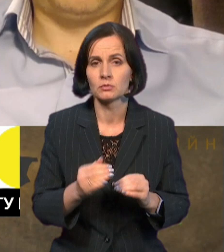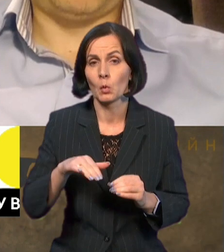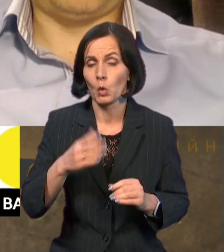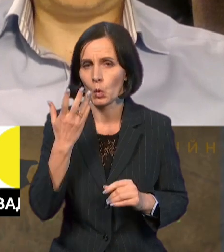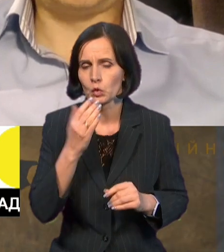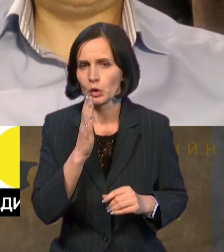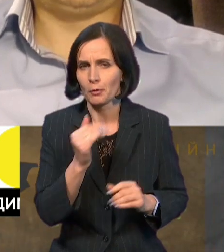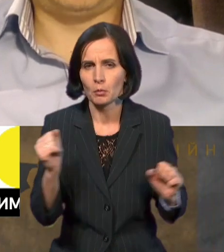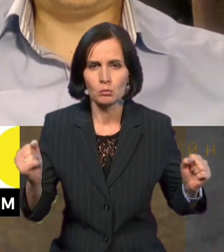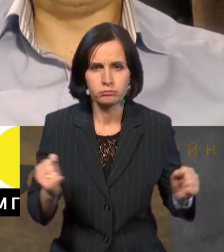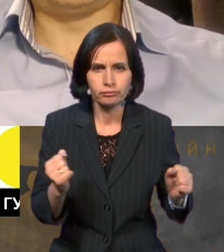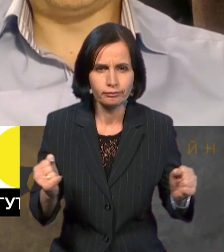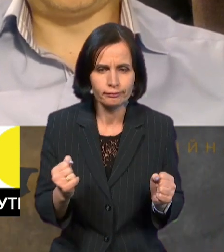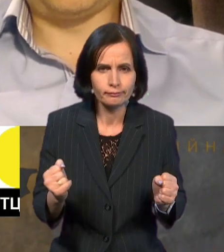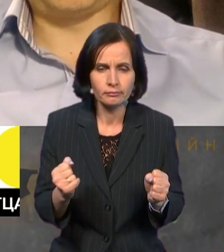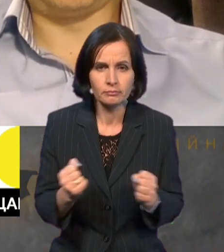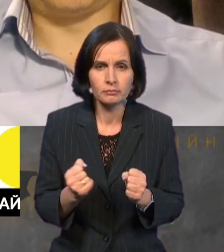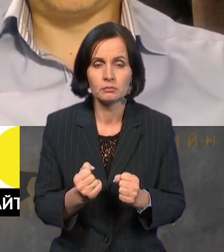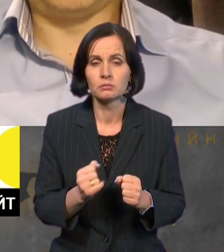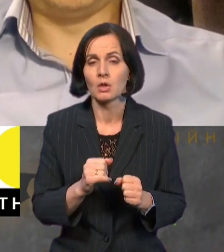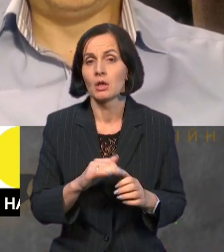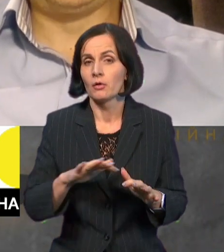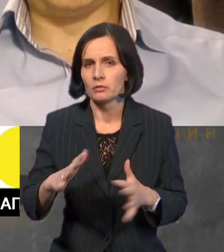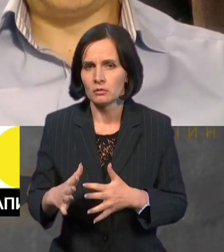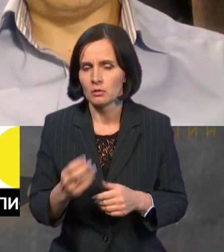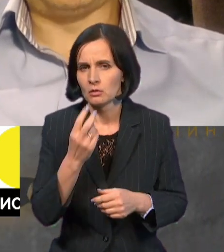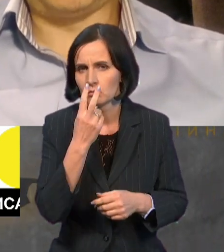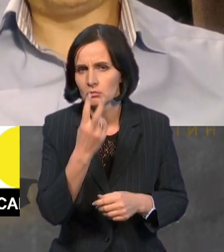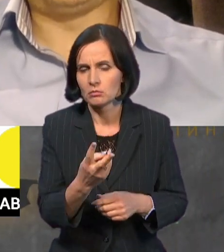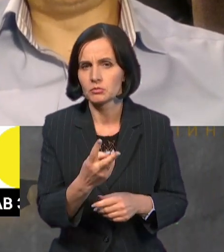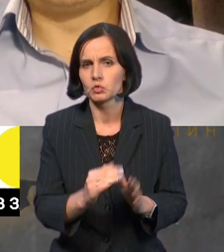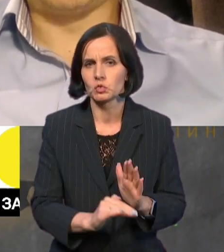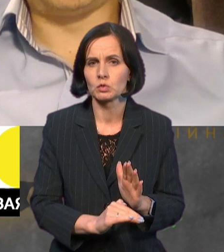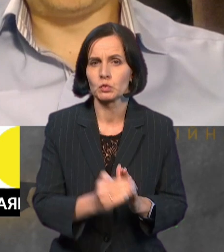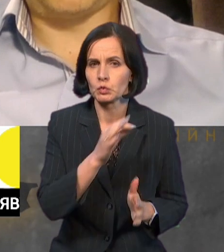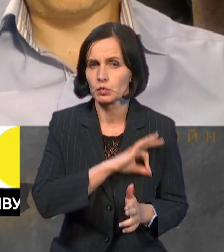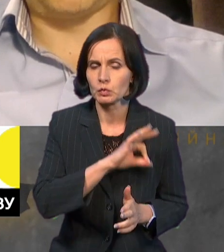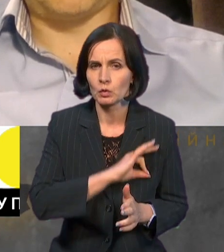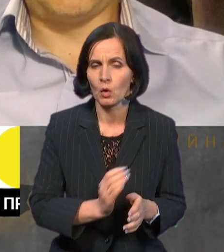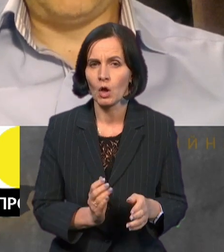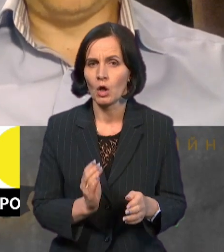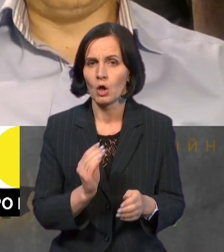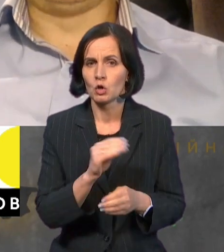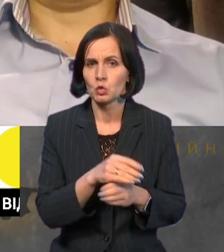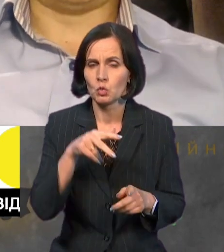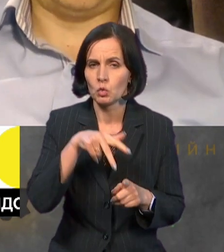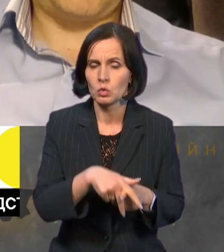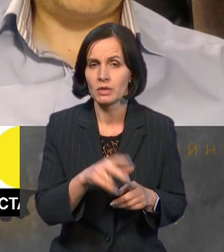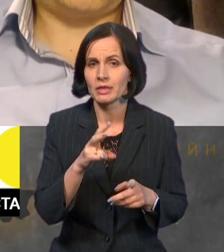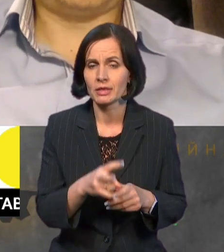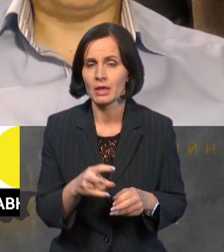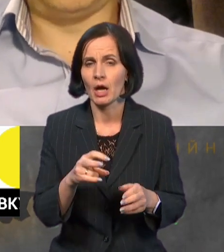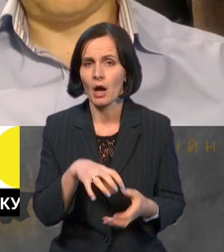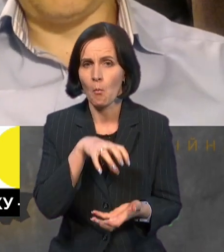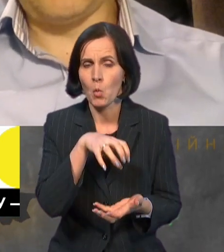вже похолодання відбуватись, тоді ми будемо бачити вже і ріст споживання, відповідно, додаткове навантаження на блоки